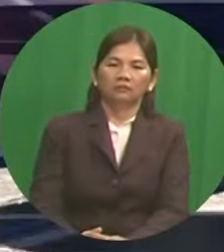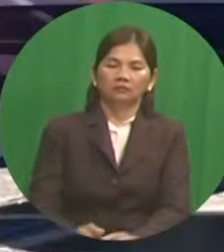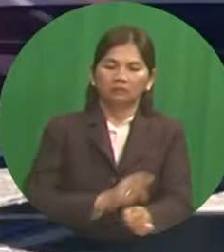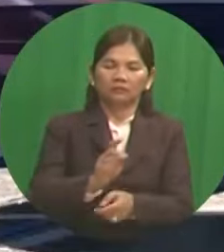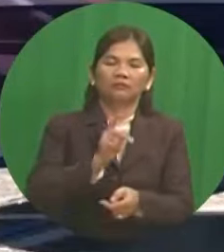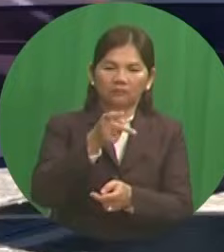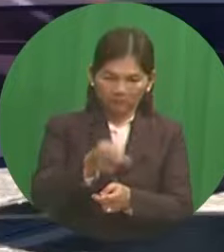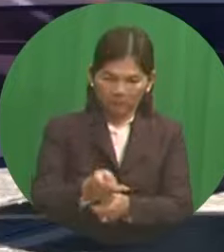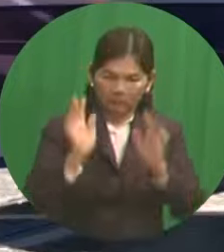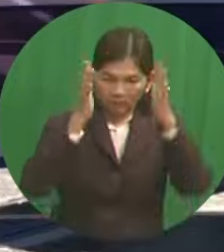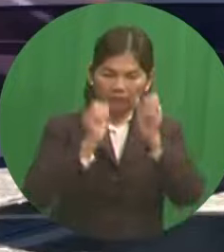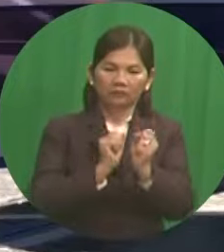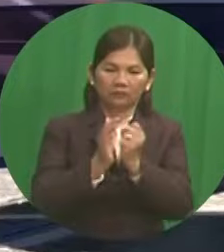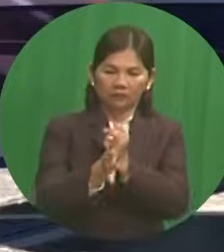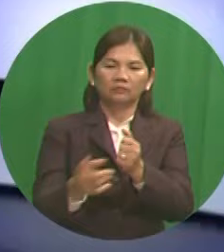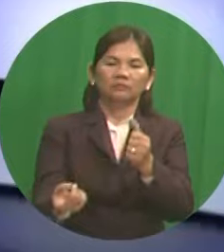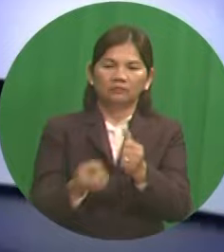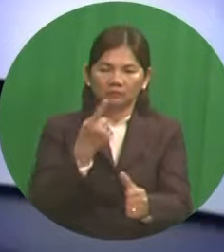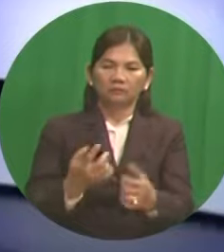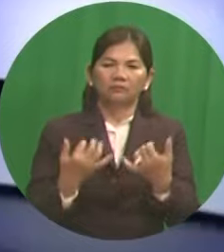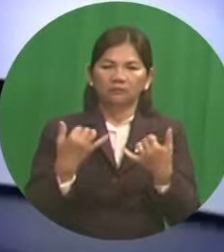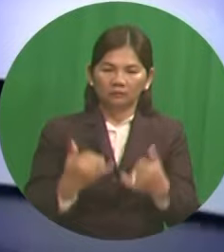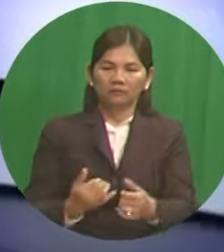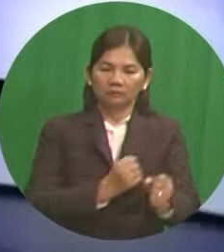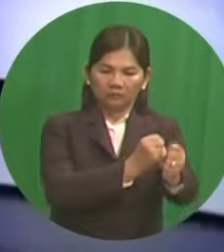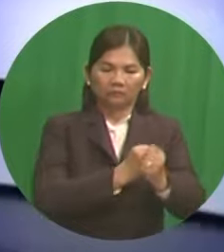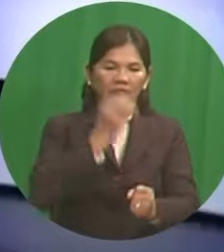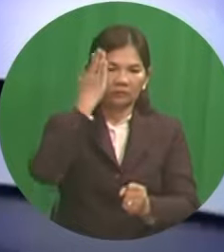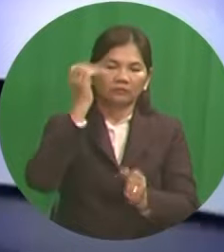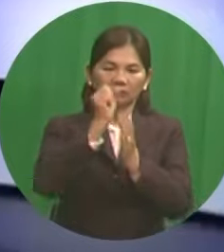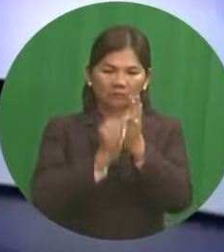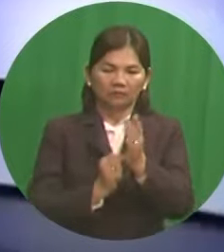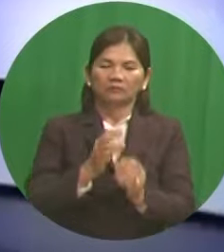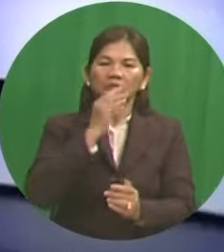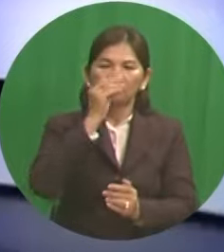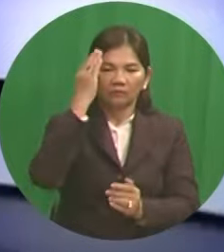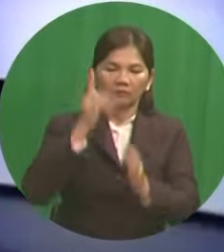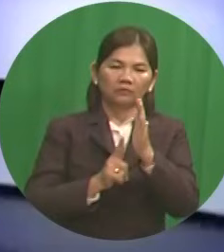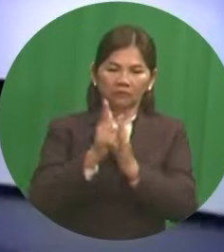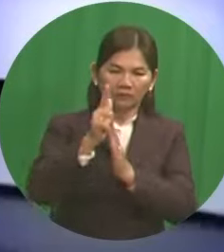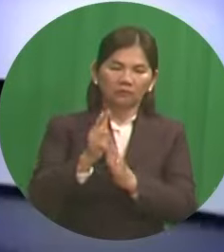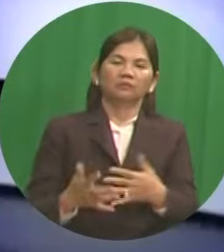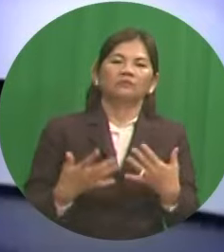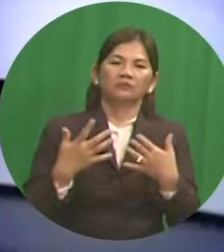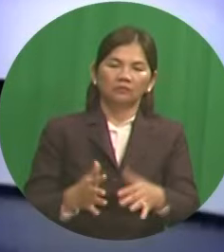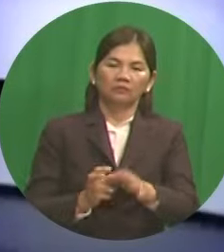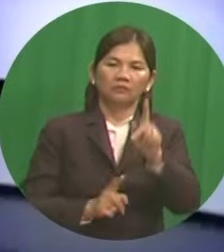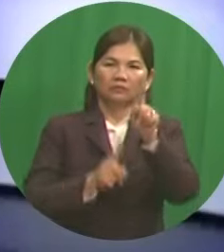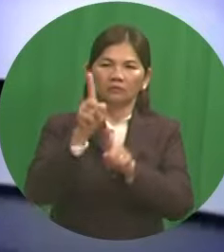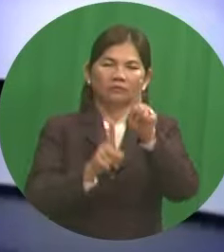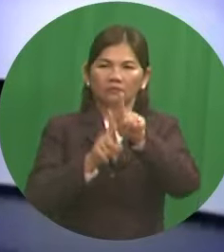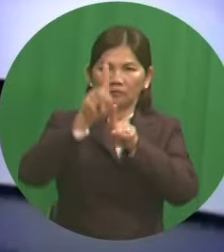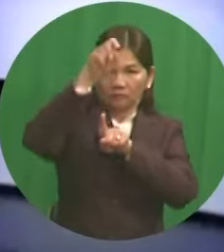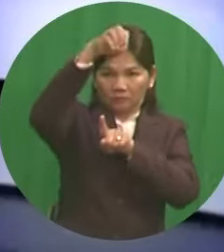ទូរទស្សនិកជនជាទីគោរពផ្ដាំព័ត៌មានជាដំបូងគេនេះដែរគឺយោធាកូរ៉េខាងត្បូងបាននិយាយថាកូរ៉េខាងជើងបានបាញ់សាក់ល្ប